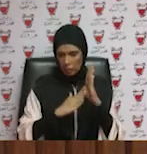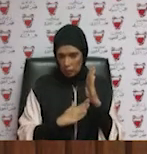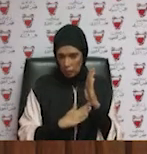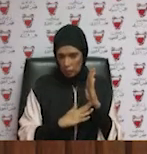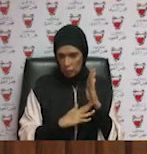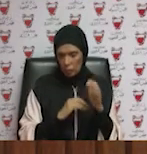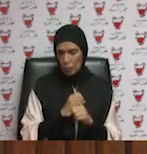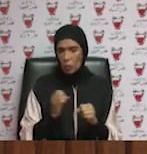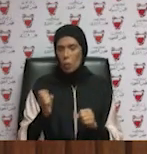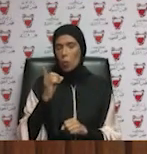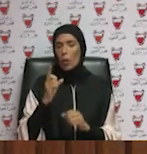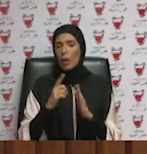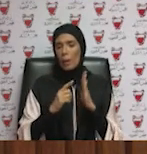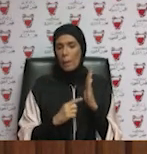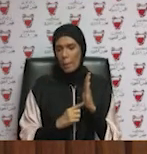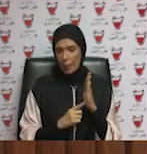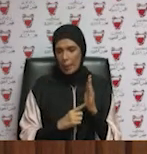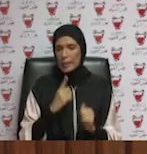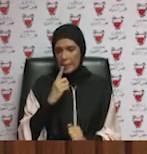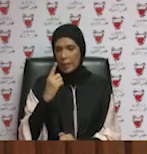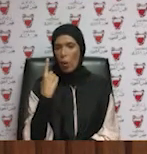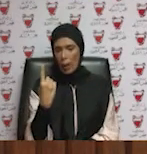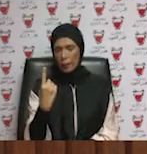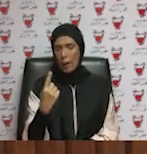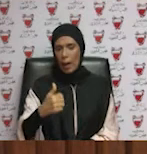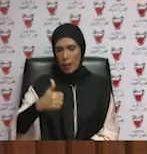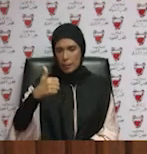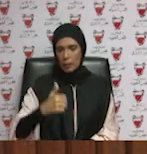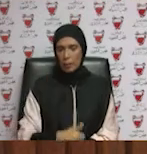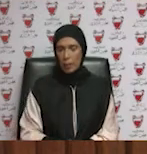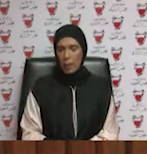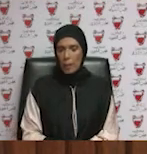مشروع القانون اللي هو سنة واحدة؟